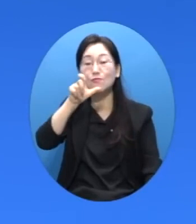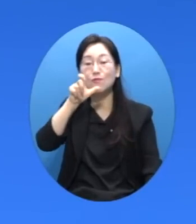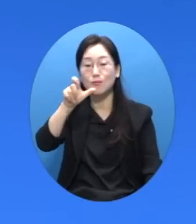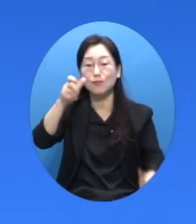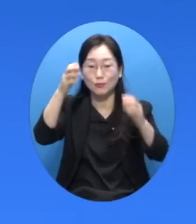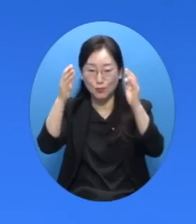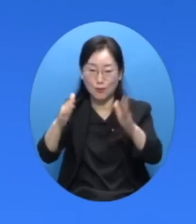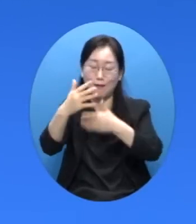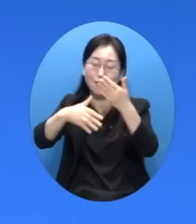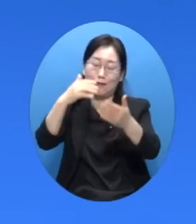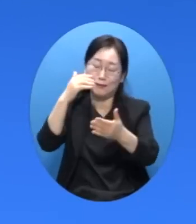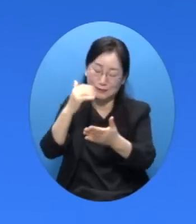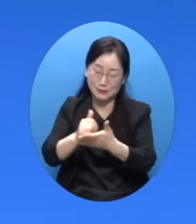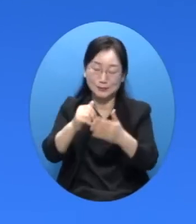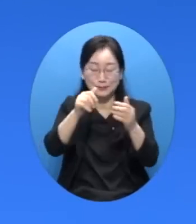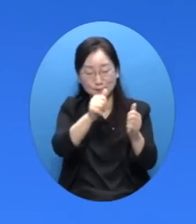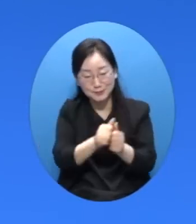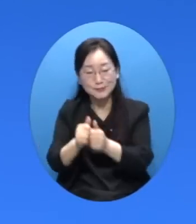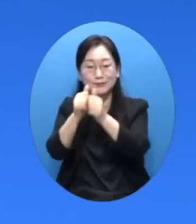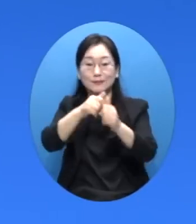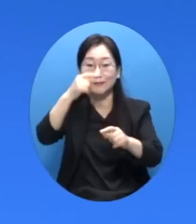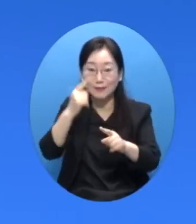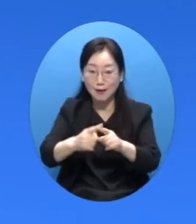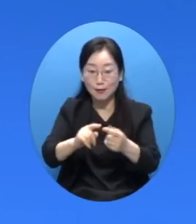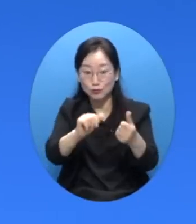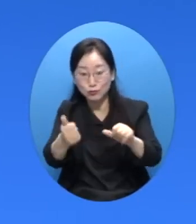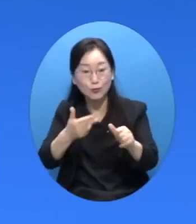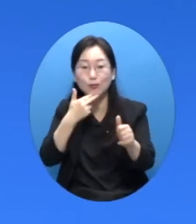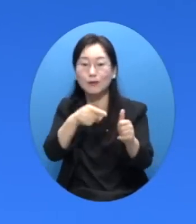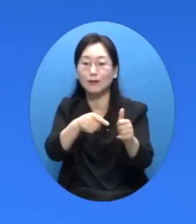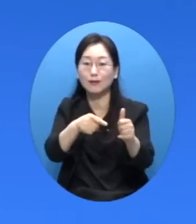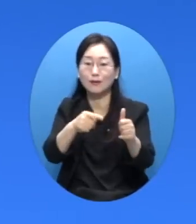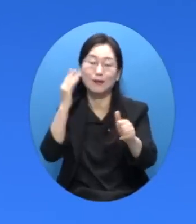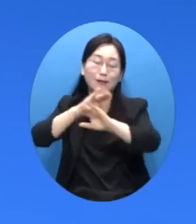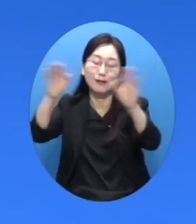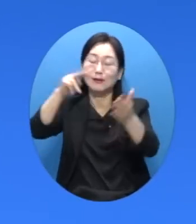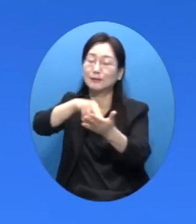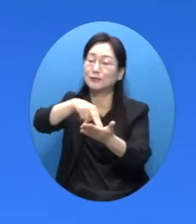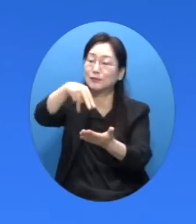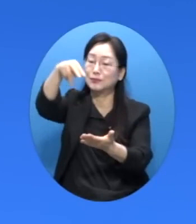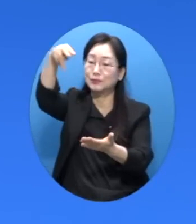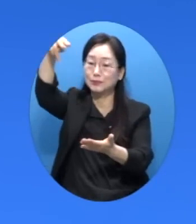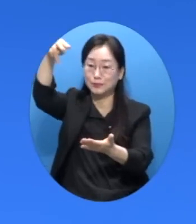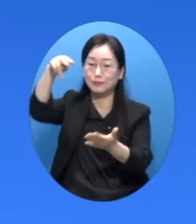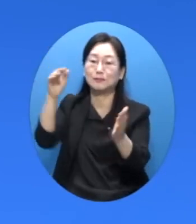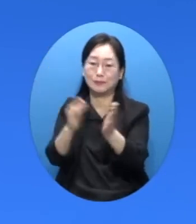365년 동안 하나님과 동행하며 살다가 죽음을 보지 않고 하늘나라에 들림을 받았습니다.